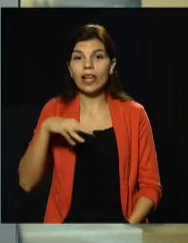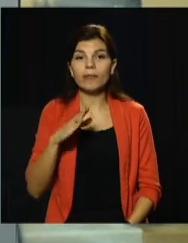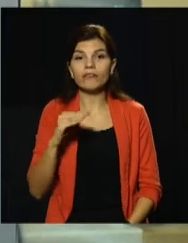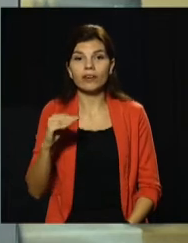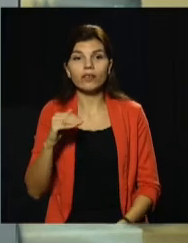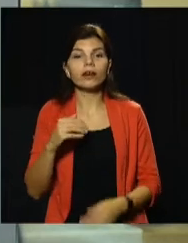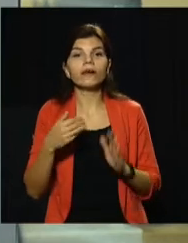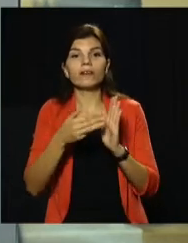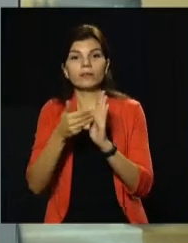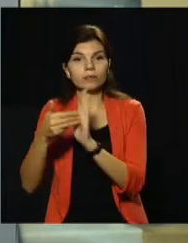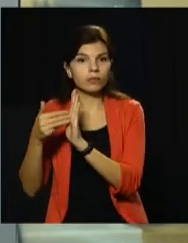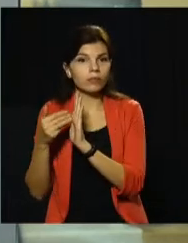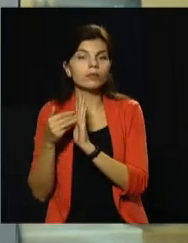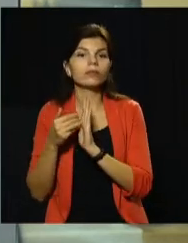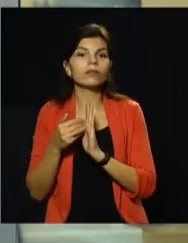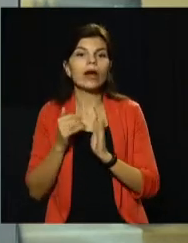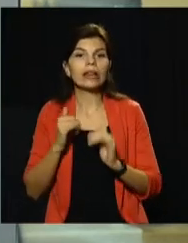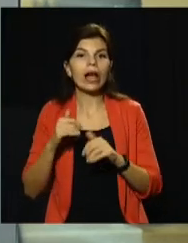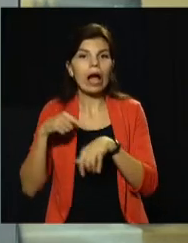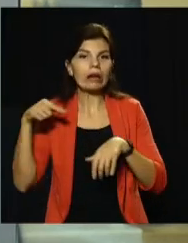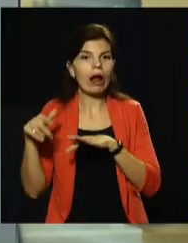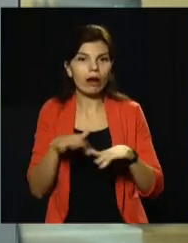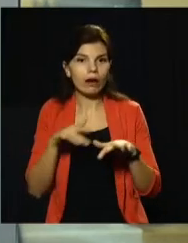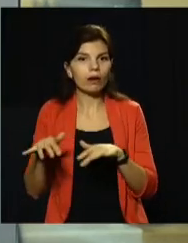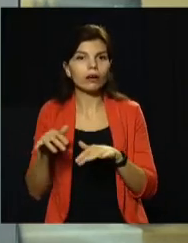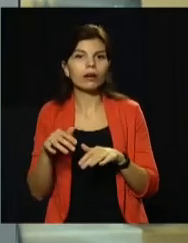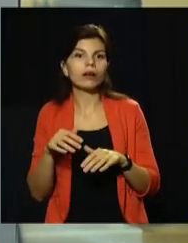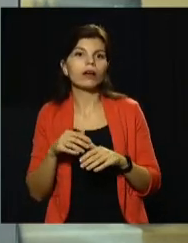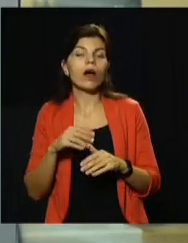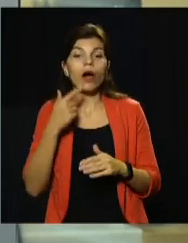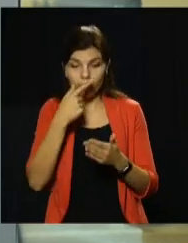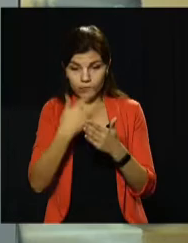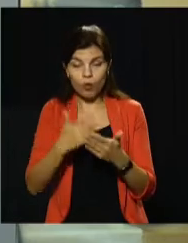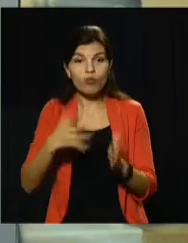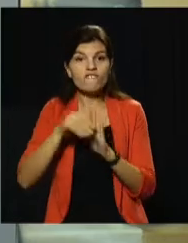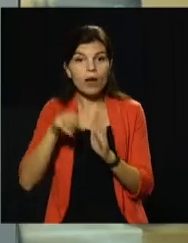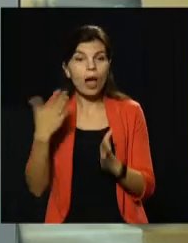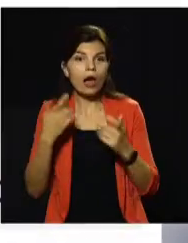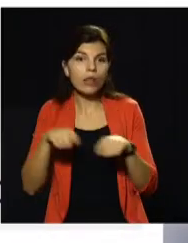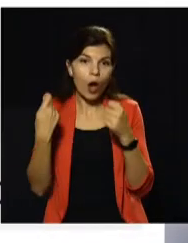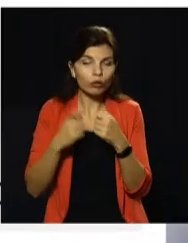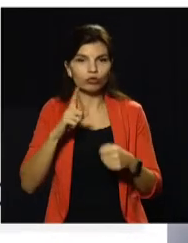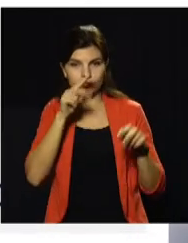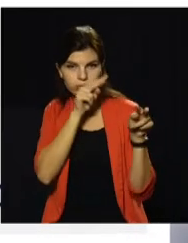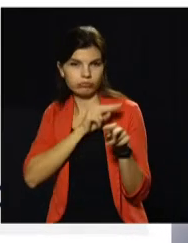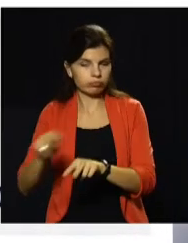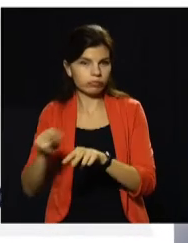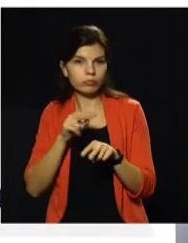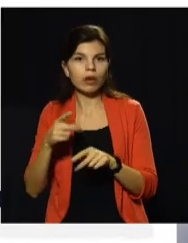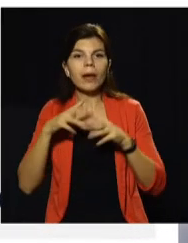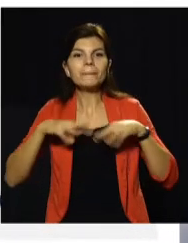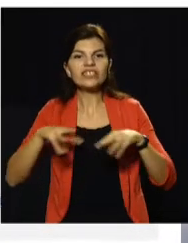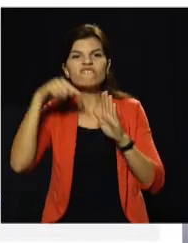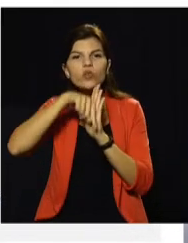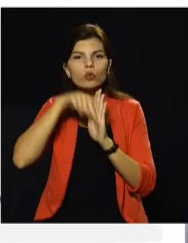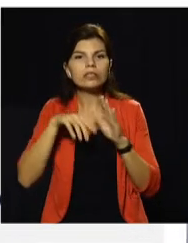залучає мобільні групи та авіацію для реагування на протиправні дії під час виборів. Про це під час наради заявив перший заступник міністра